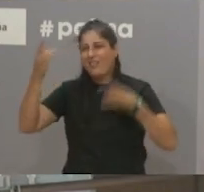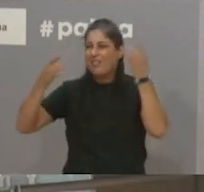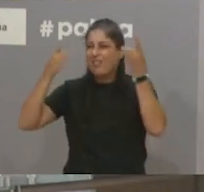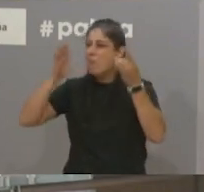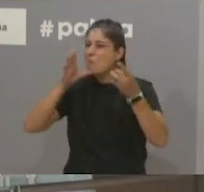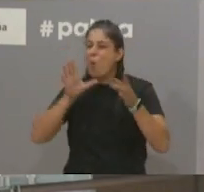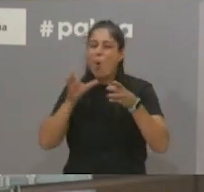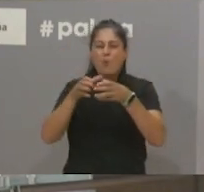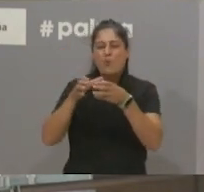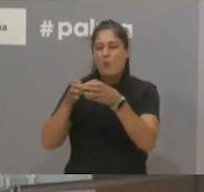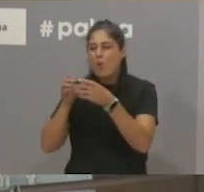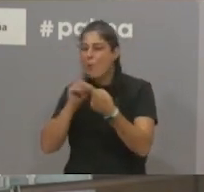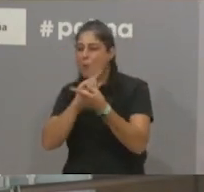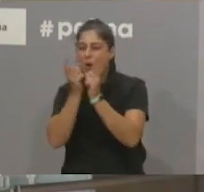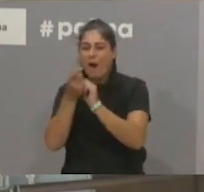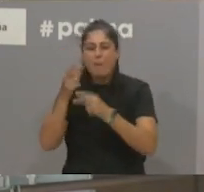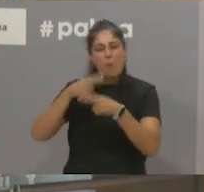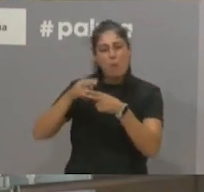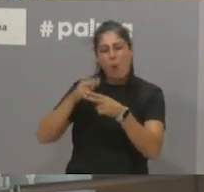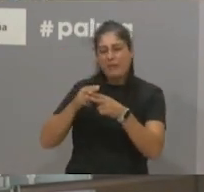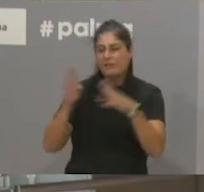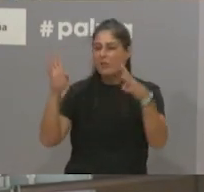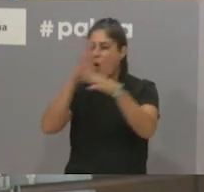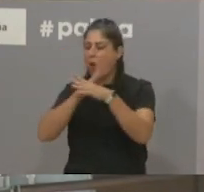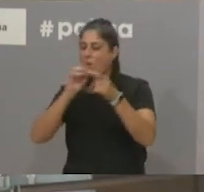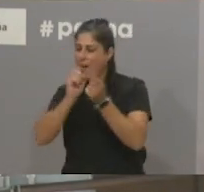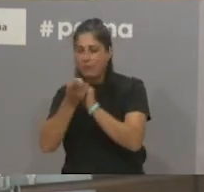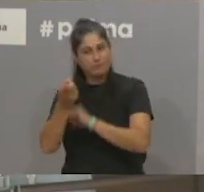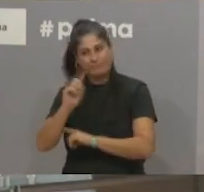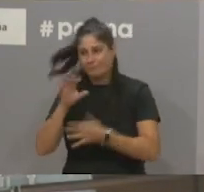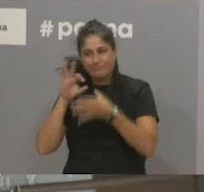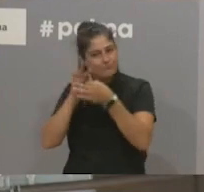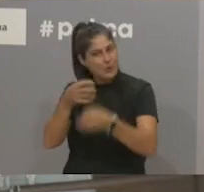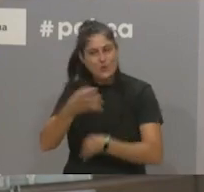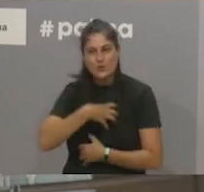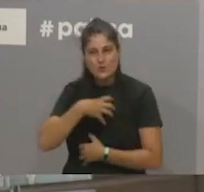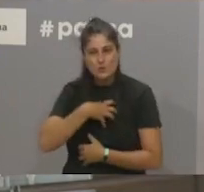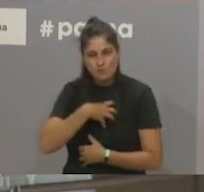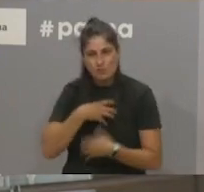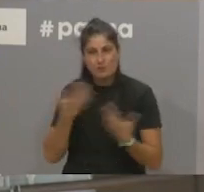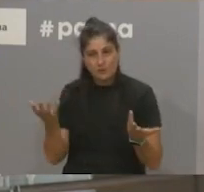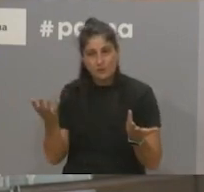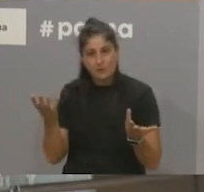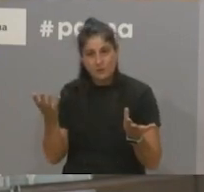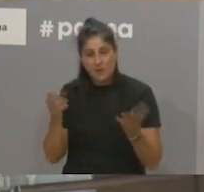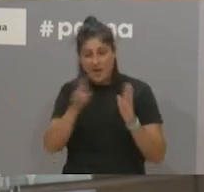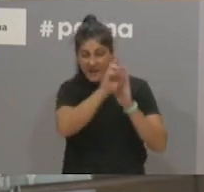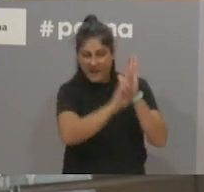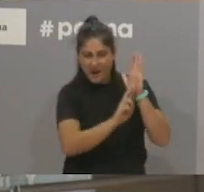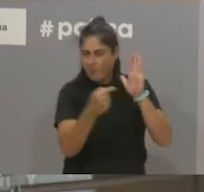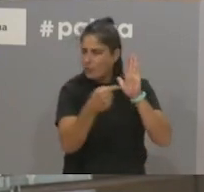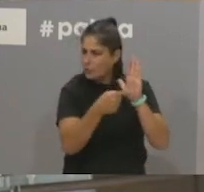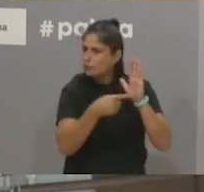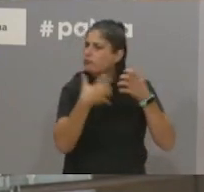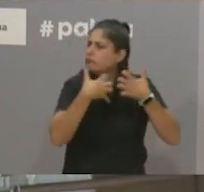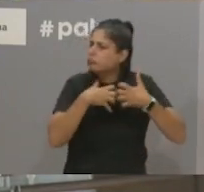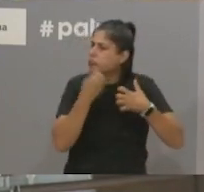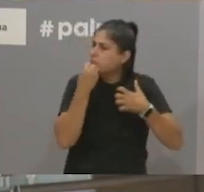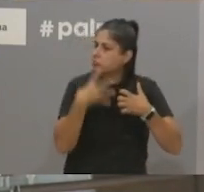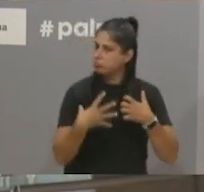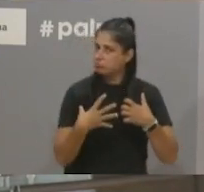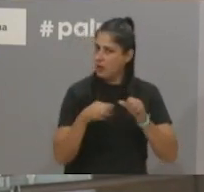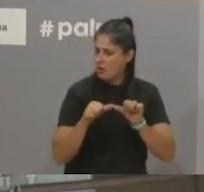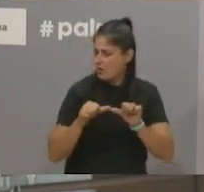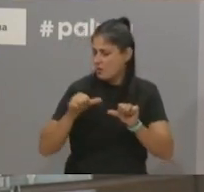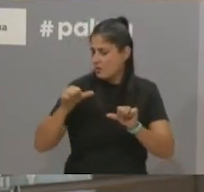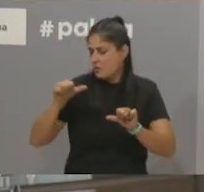polítiques presents en aquest consistori. Amb aquest reglament, que ha funcionat relativament bé al llarg